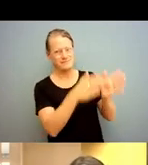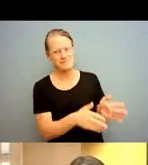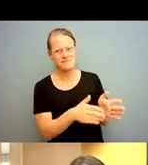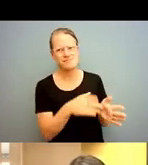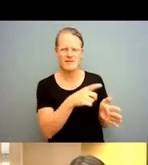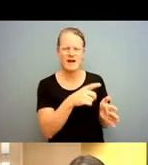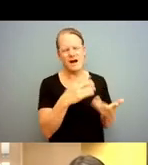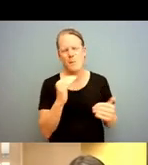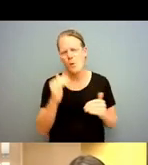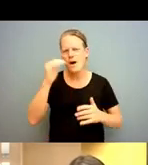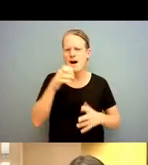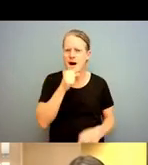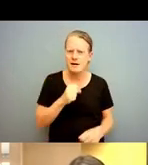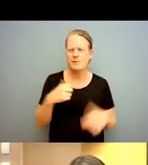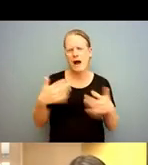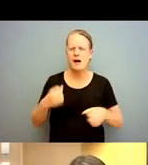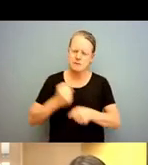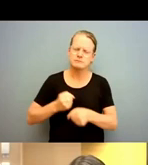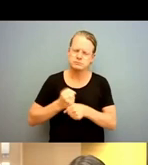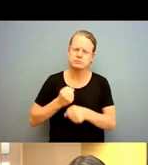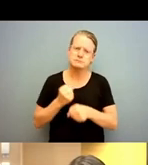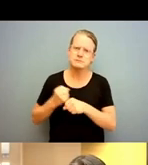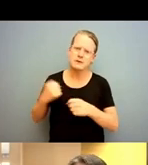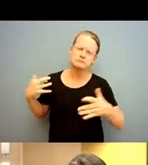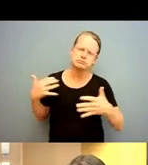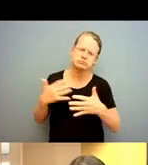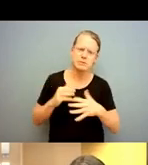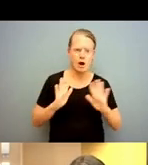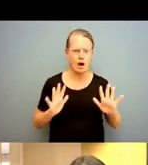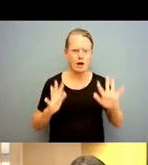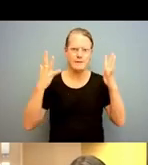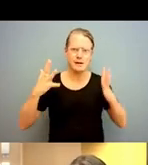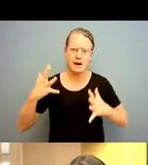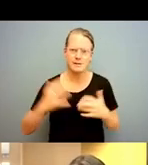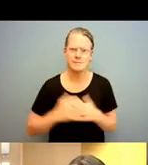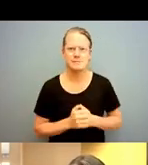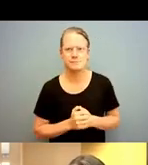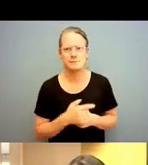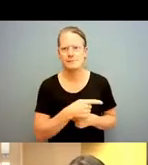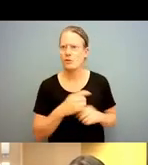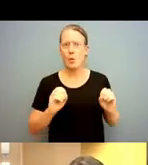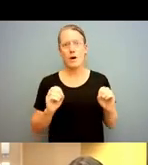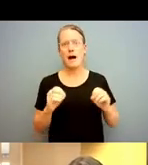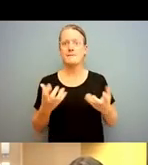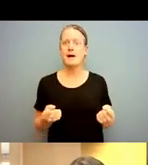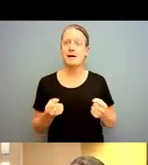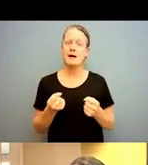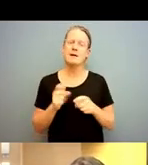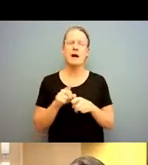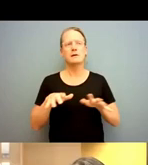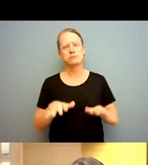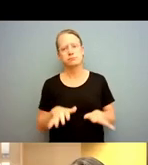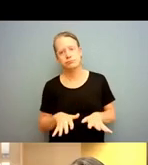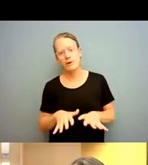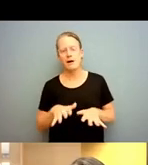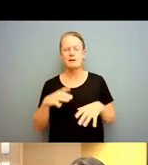taalu, määlesti, tiksu määnäi, fuolai siivihion, tutjot. Nuohte